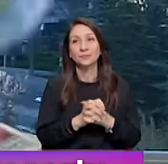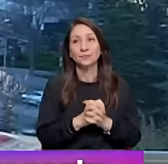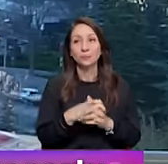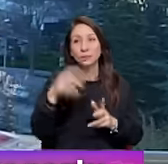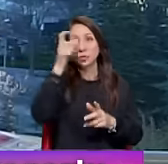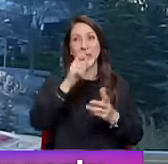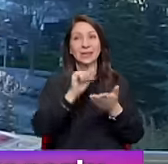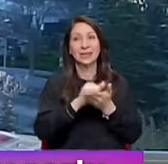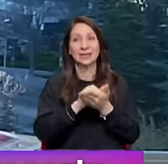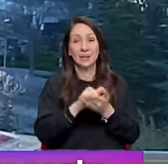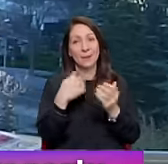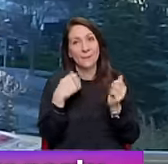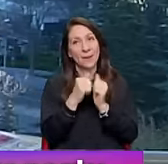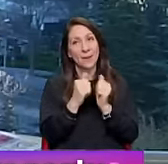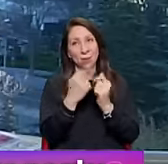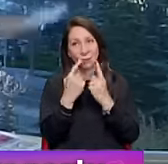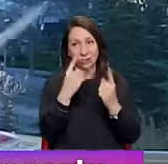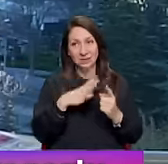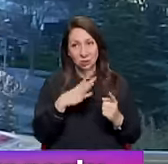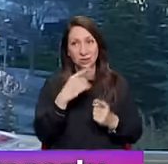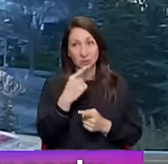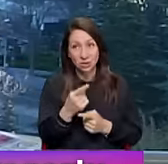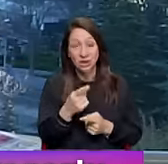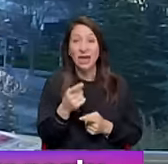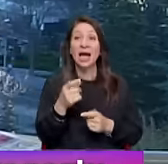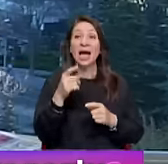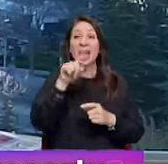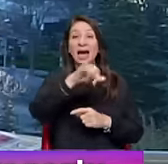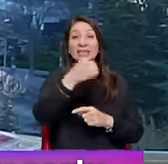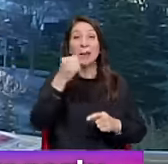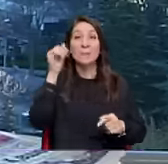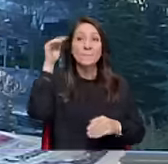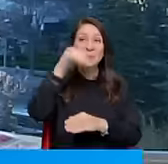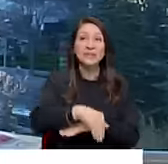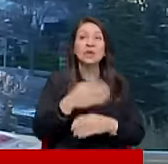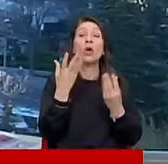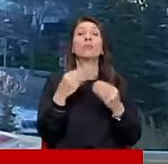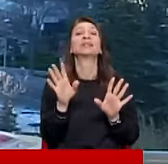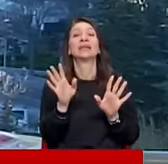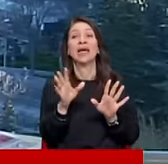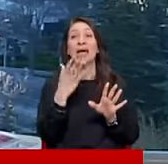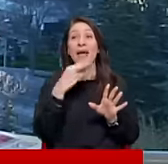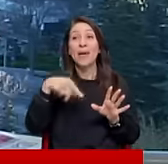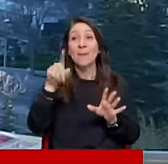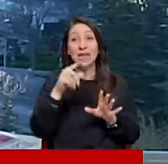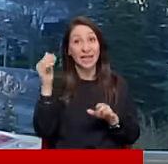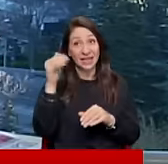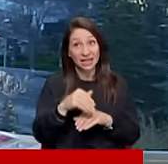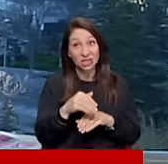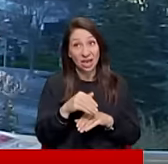Türkiye Gazetesi'ni birlikte konuşalım istiyoruz demiştik. Hazineyi batırmak olmazdı. Emekliye